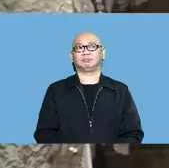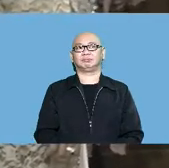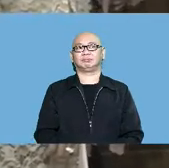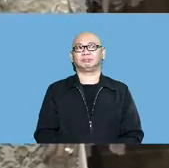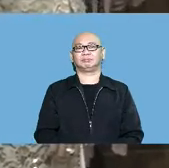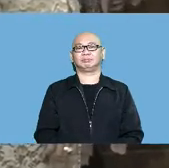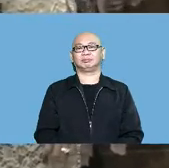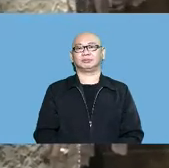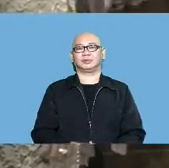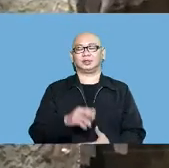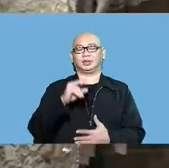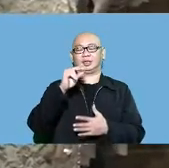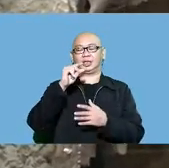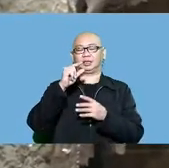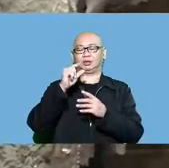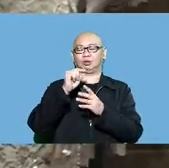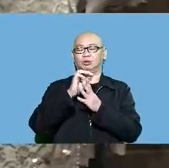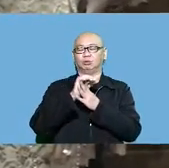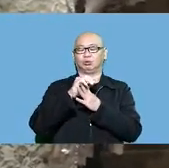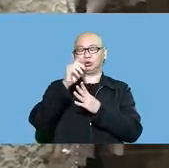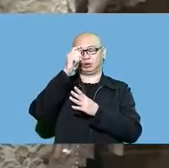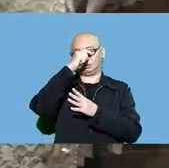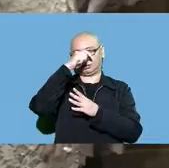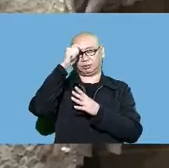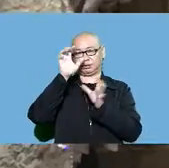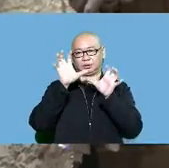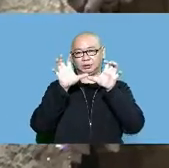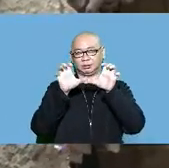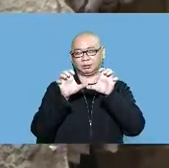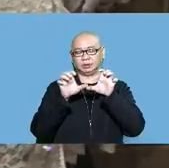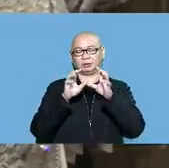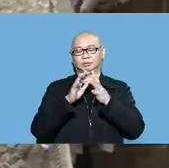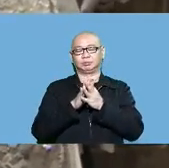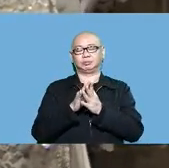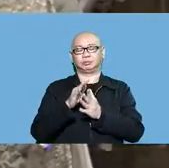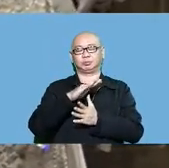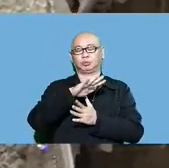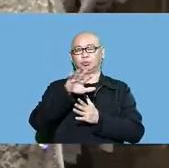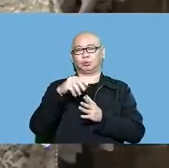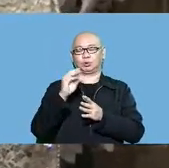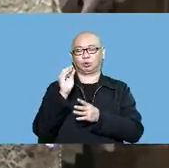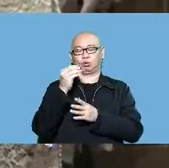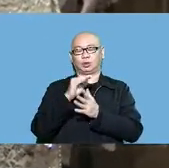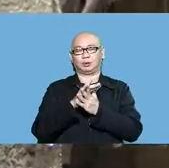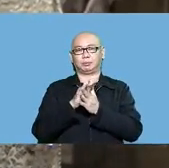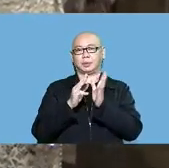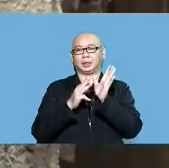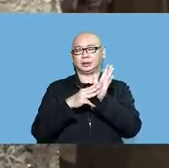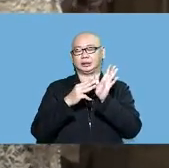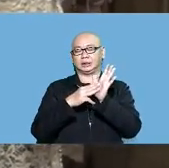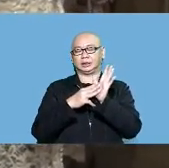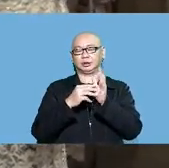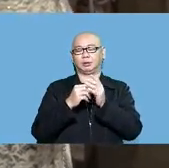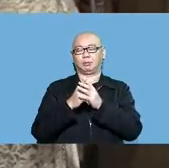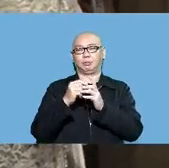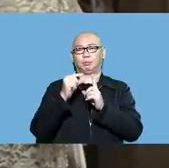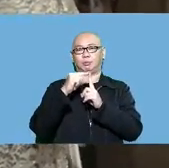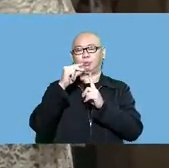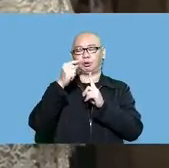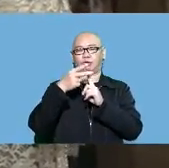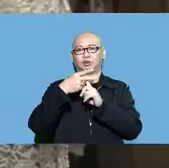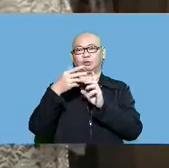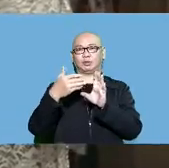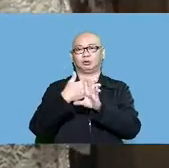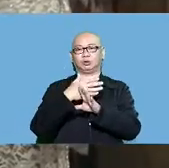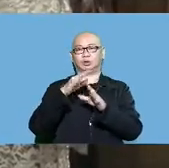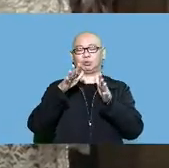Rektor Universitas Negeri Semarang, Ketua dan Anggota Senat beserta Ketua Majelis Profesor memasuki ruang